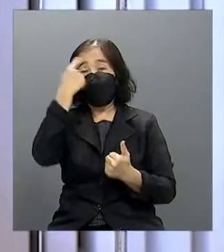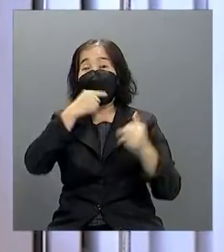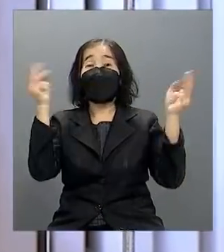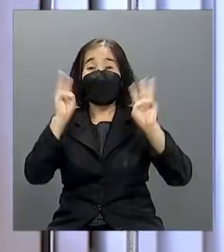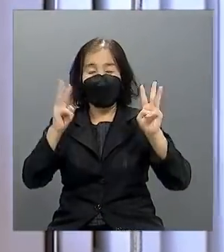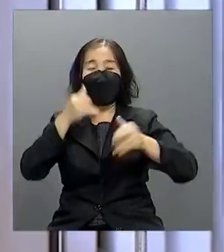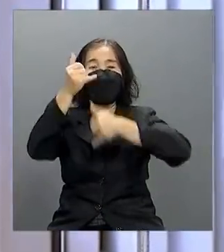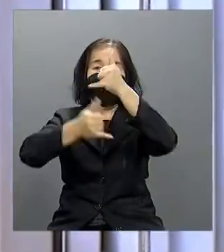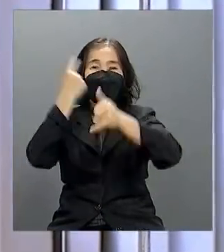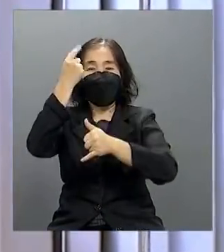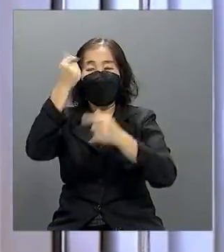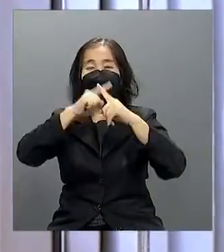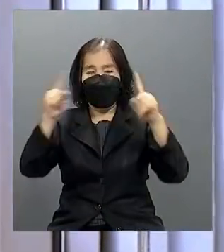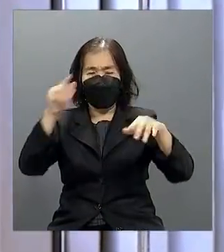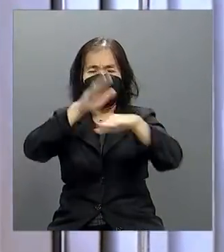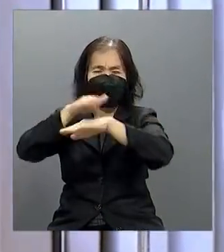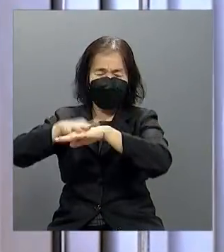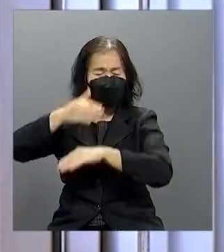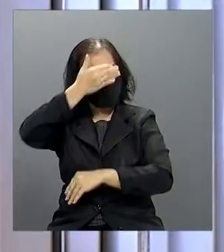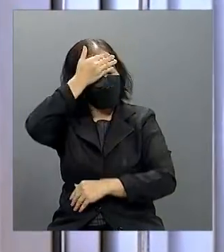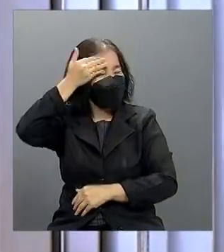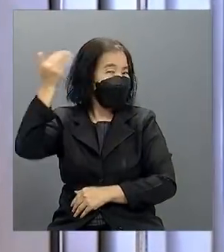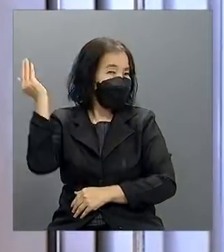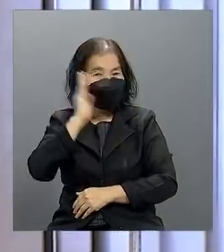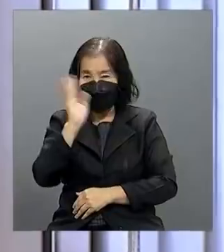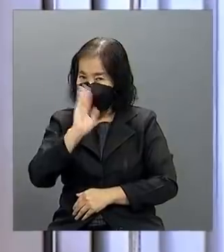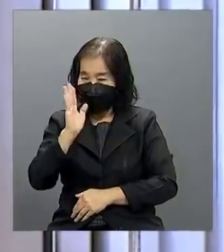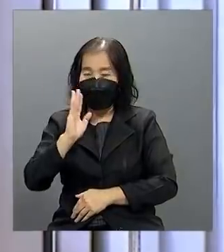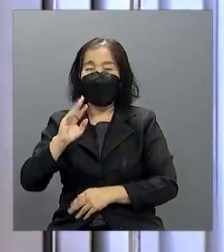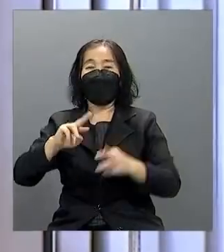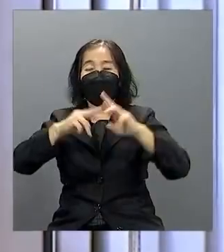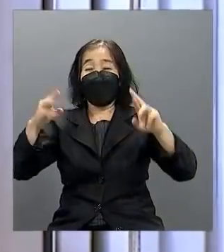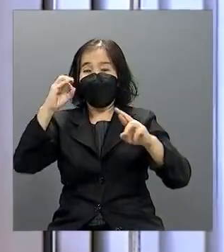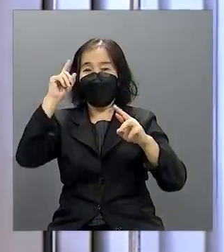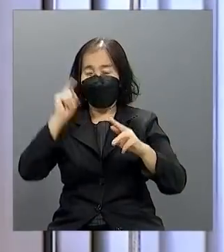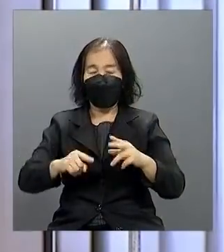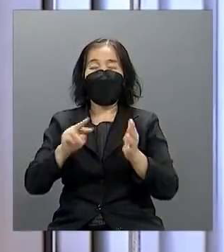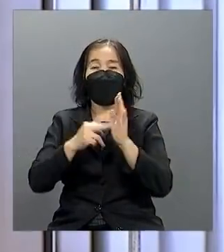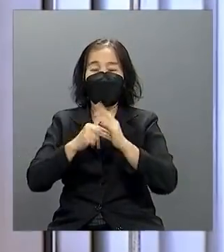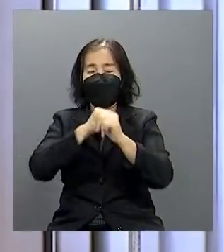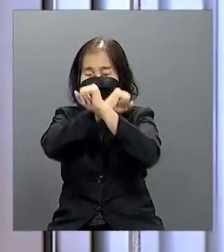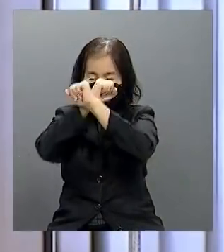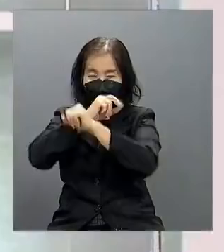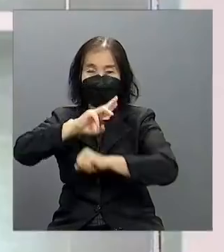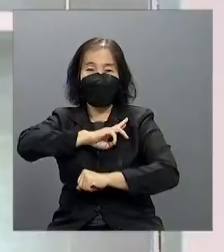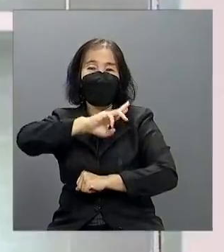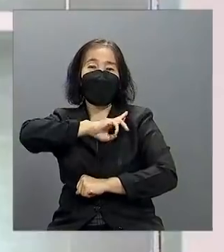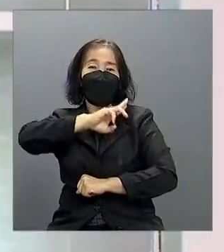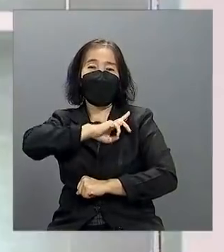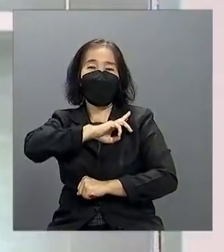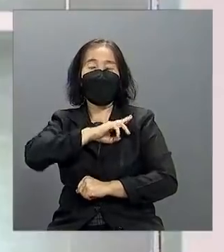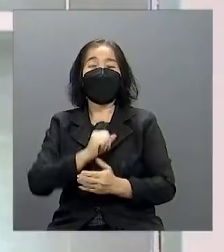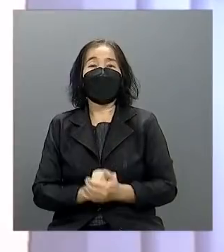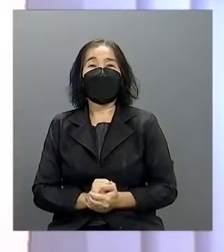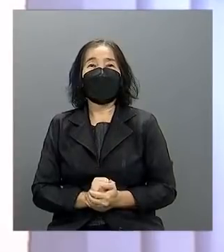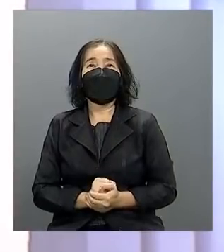ต่เน้นย้ำนะครับเรื่องของ universal prevention ปกป้องกันดูแลตัวเองแบบที่สุด อ๋อนี่กำลังจะพูดว่า